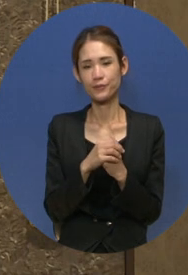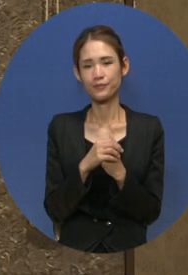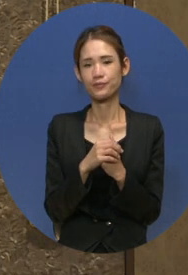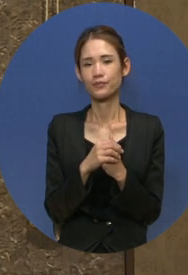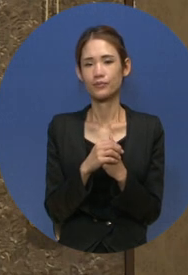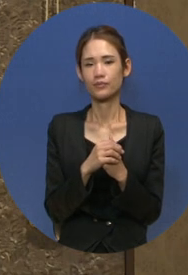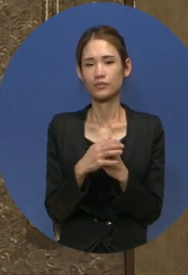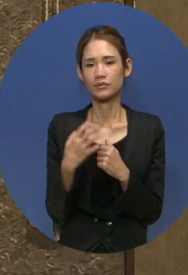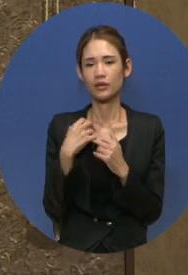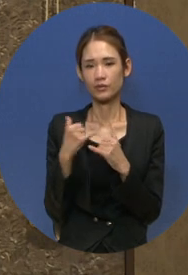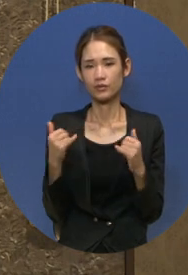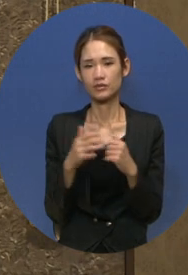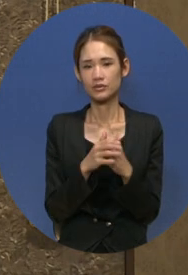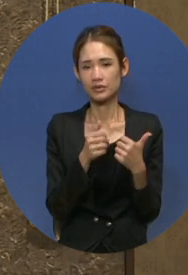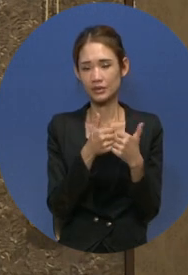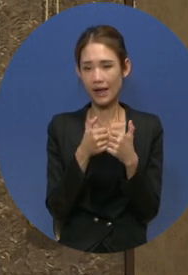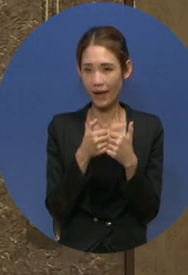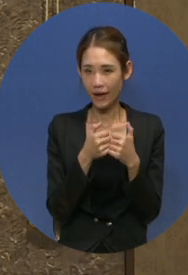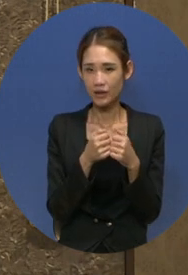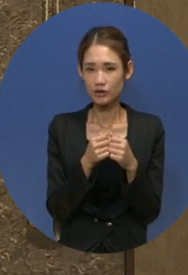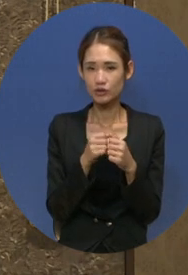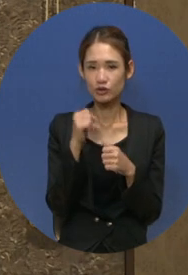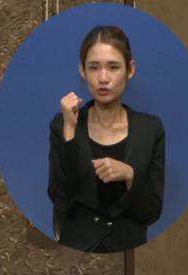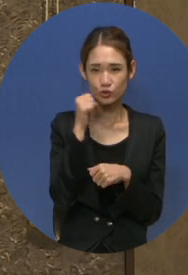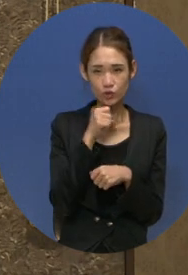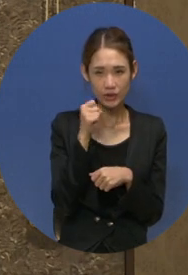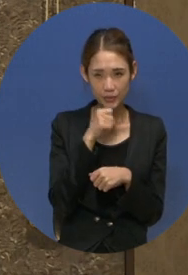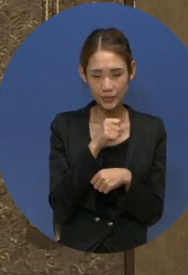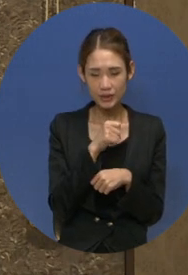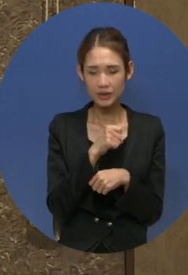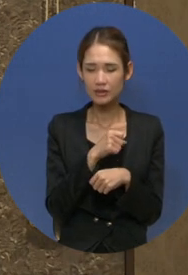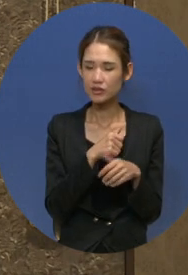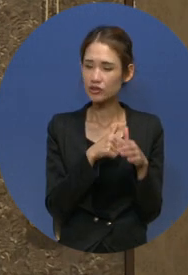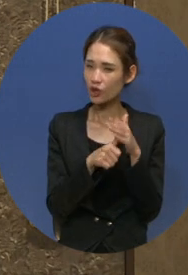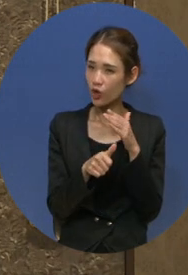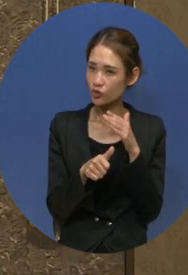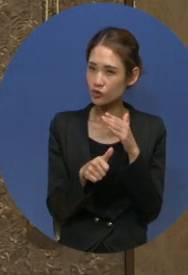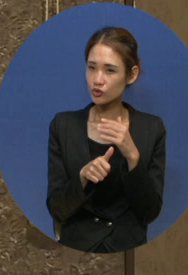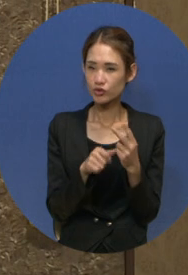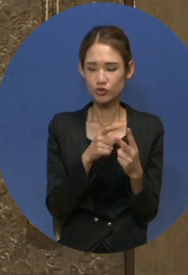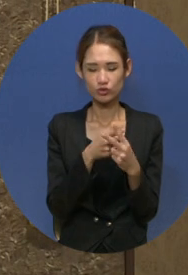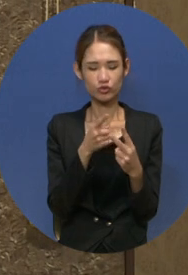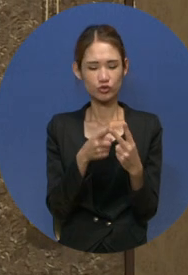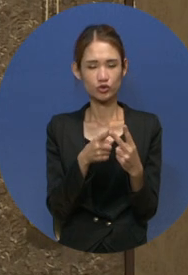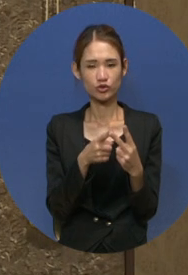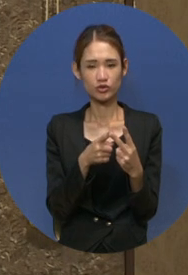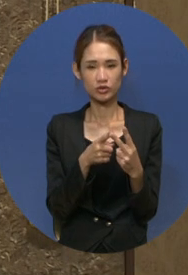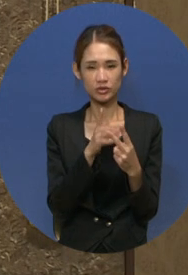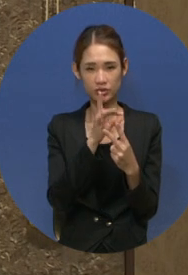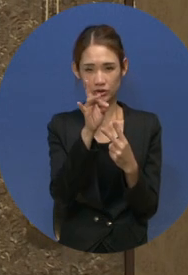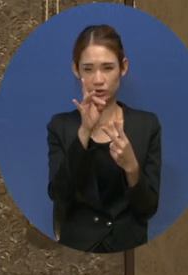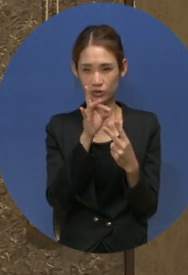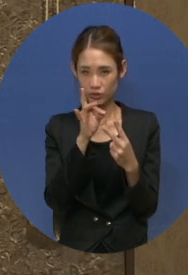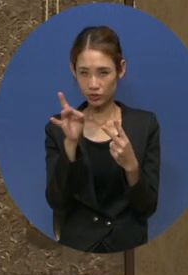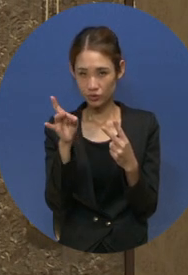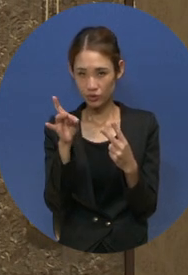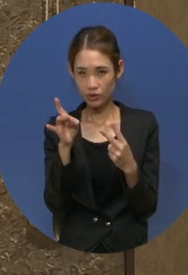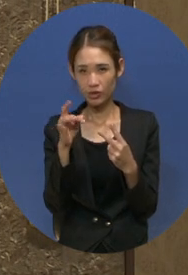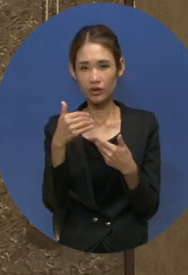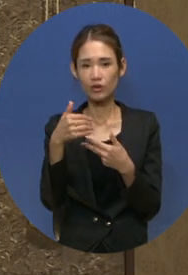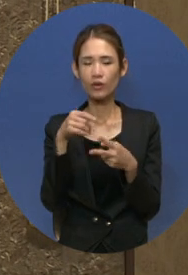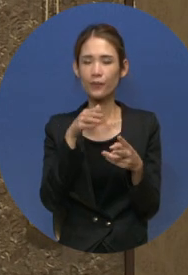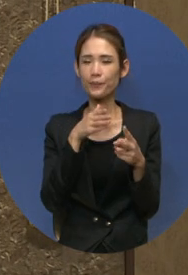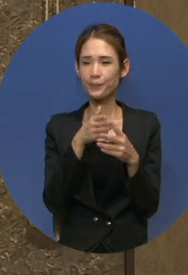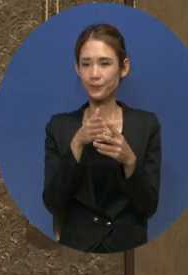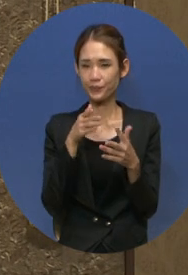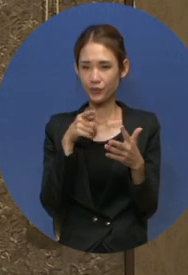이제 담당자로부터 이제 상담을 하시면서 취미로 하기를 원하냐, 선수로 뛰기를 원하냐, 그거를 이제 욕구를 파악을